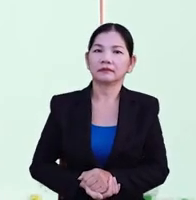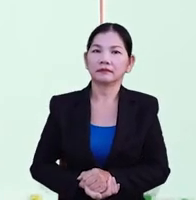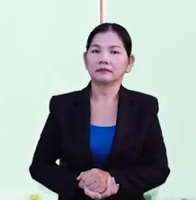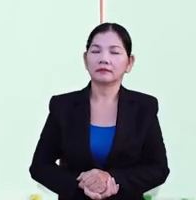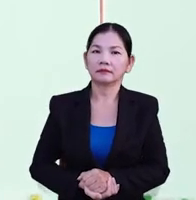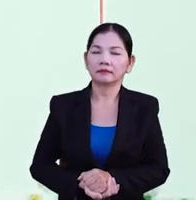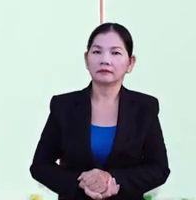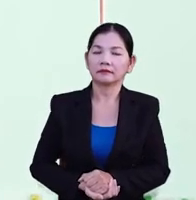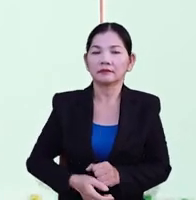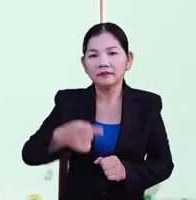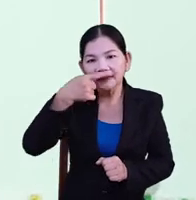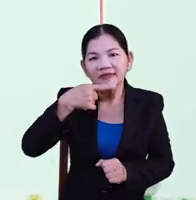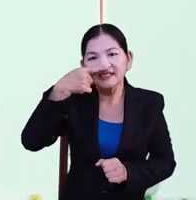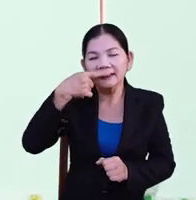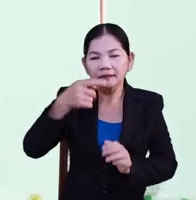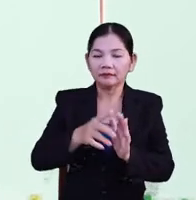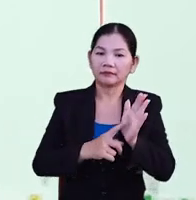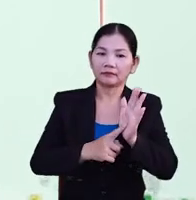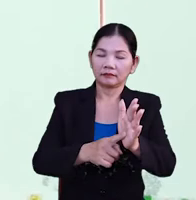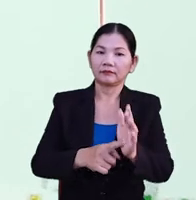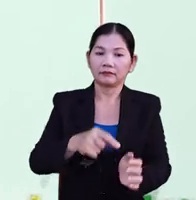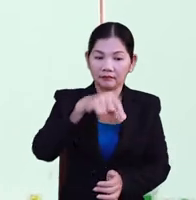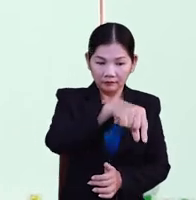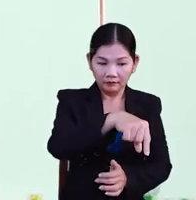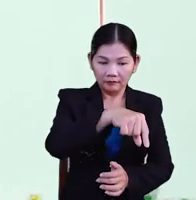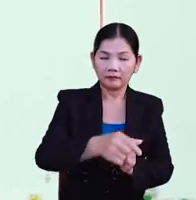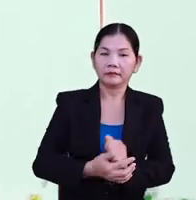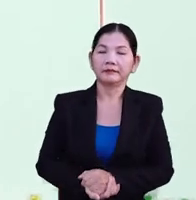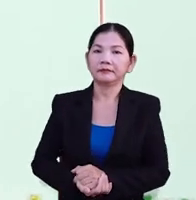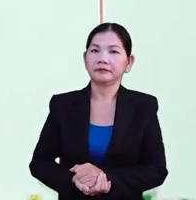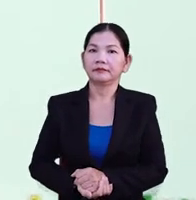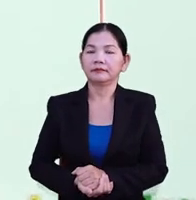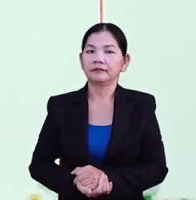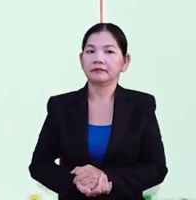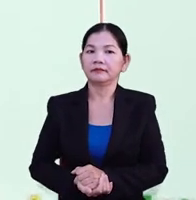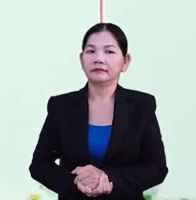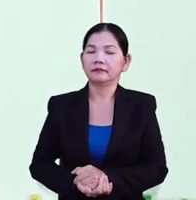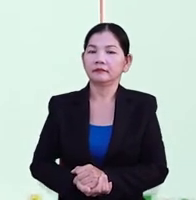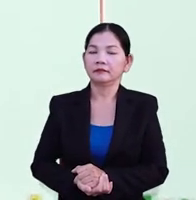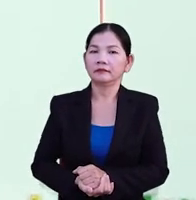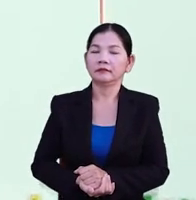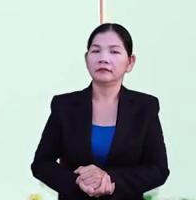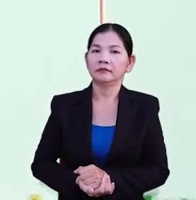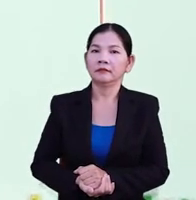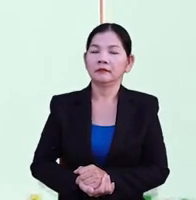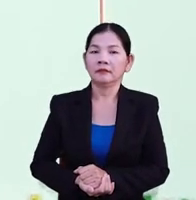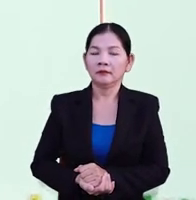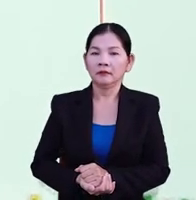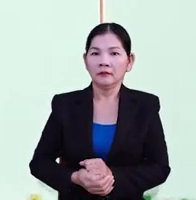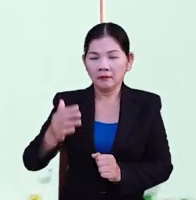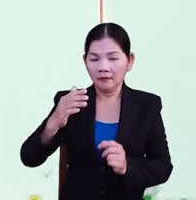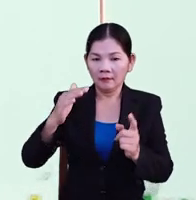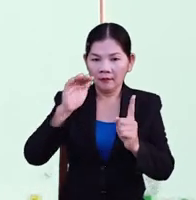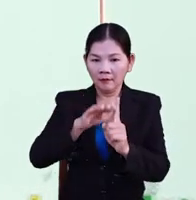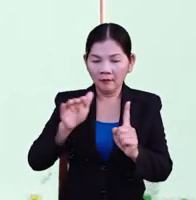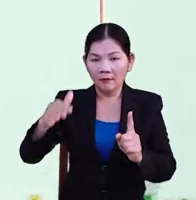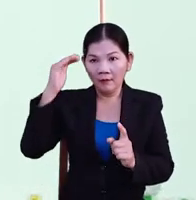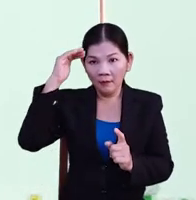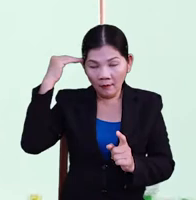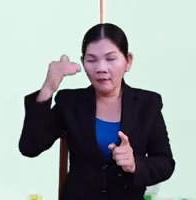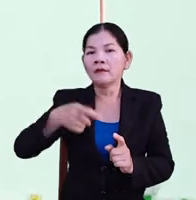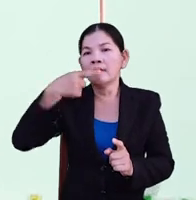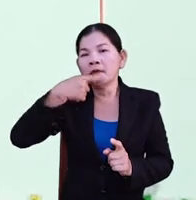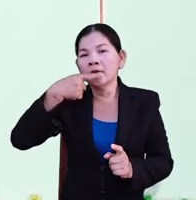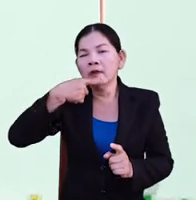រូបក្មេងស្រីដោះថ្មិញគឺតាងដោយអក្សរករីឯខាងនេះវិញកូនចាក្មេងប្រុសកំពុងតែដោះថ្មិញ